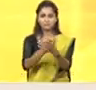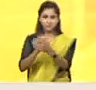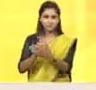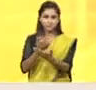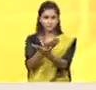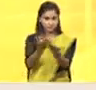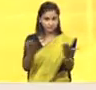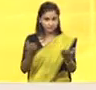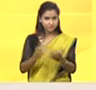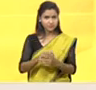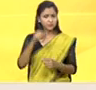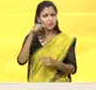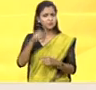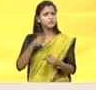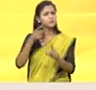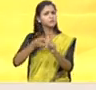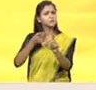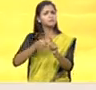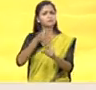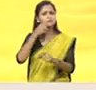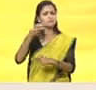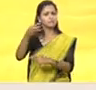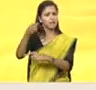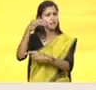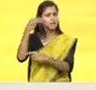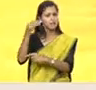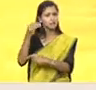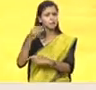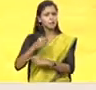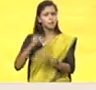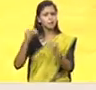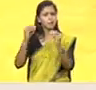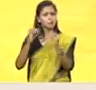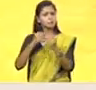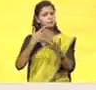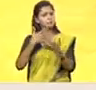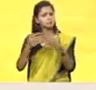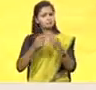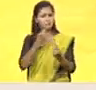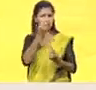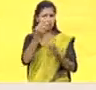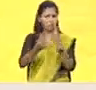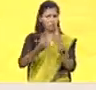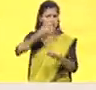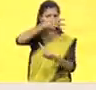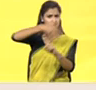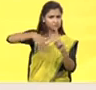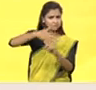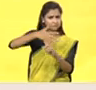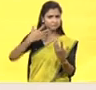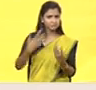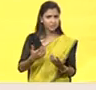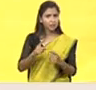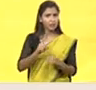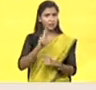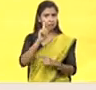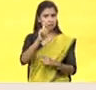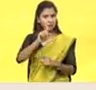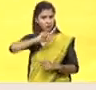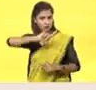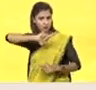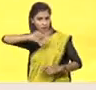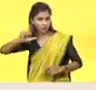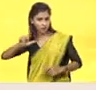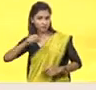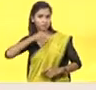देशवासियों, इस साल मैंने लाल किले से बिना पॉलिटिकल बैकग्राउंड वाले 1 लाख